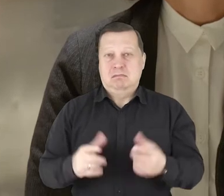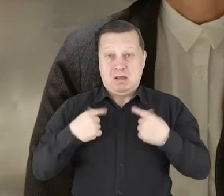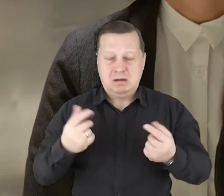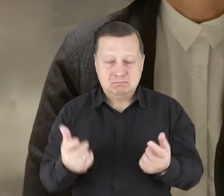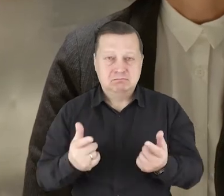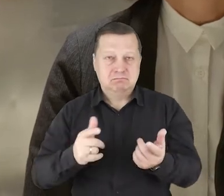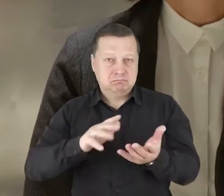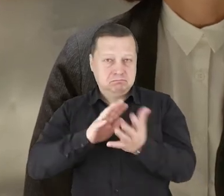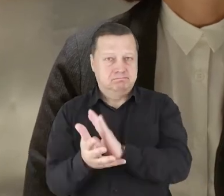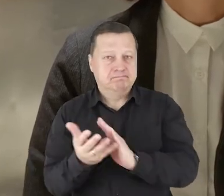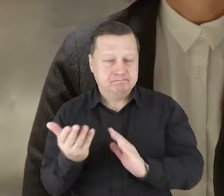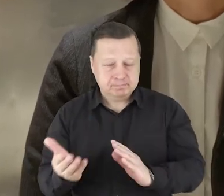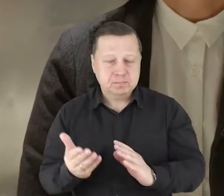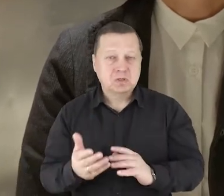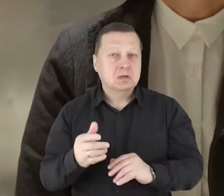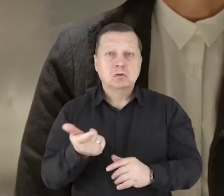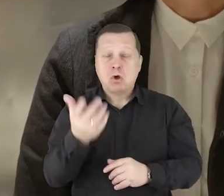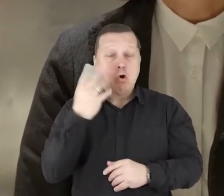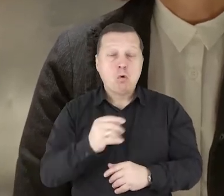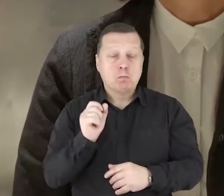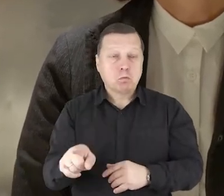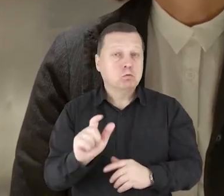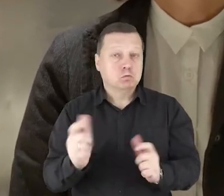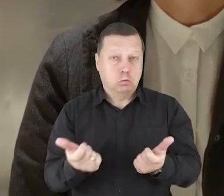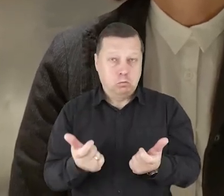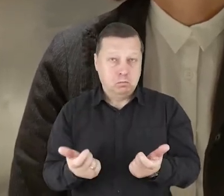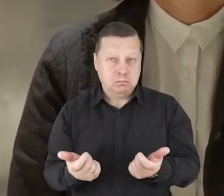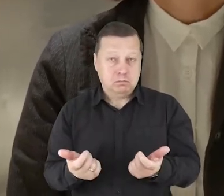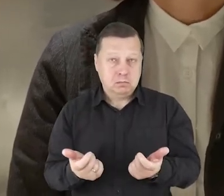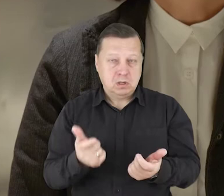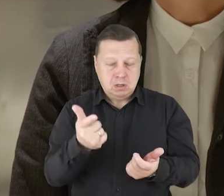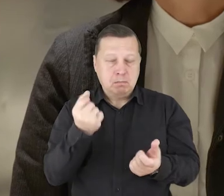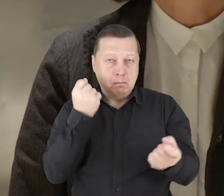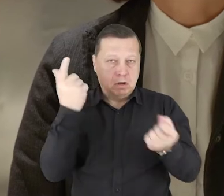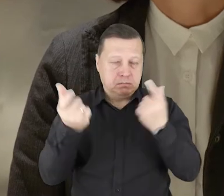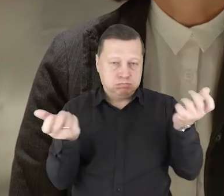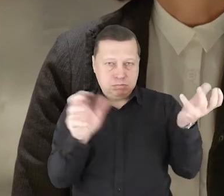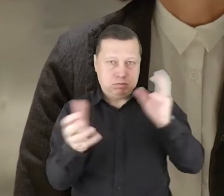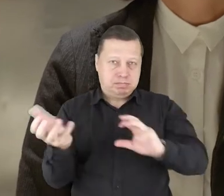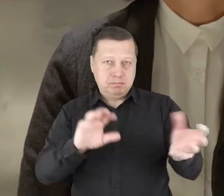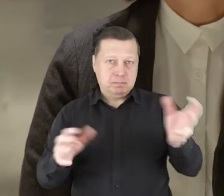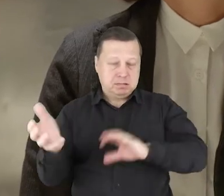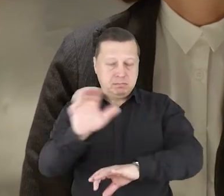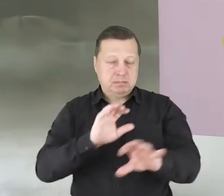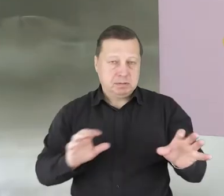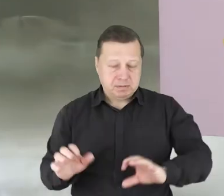pewnego rodzaju przełom, w tych obrazach pojawiły się koncepcje, pojawiły